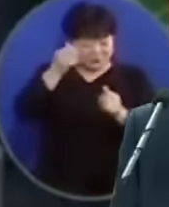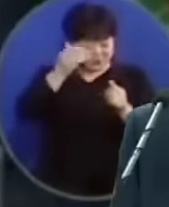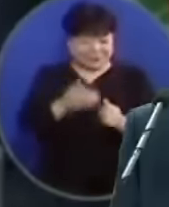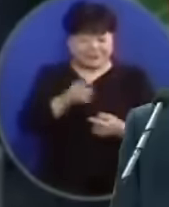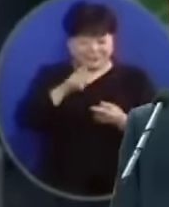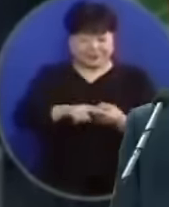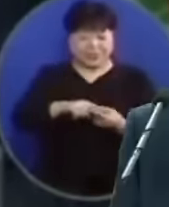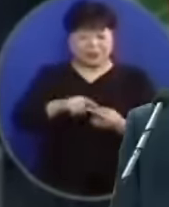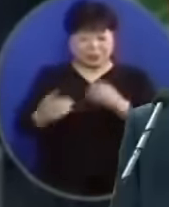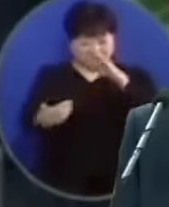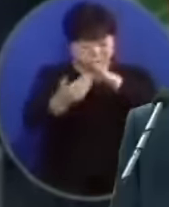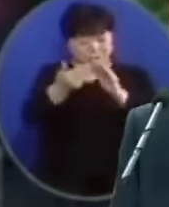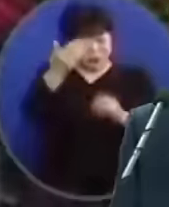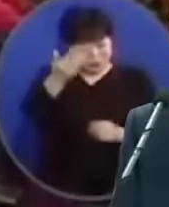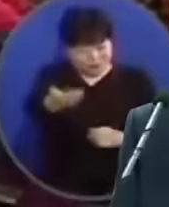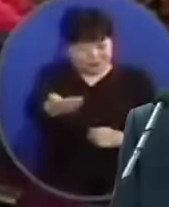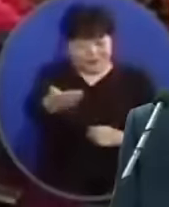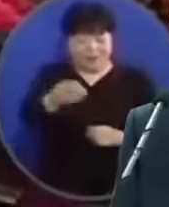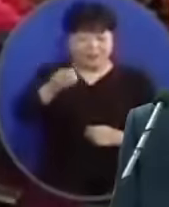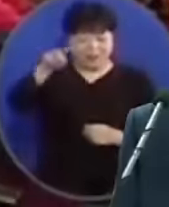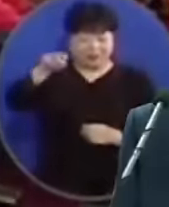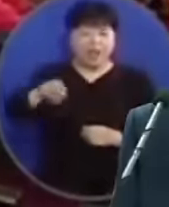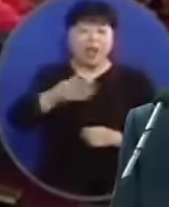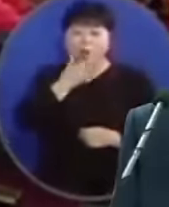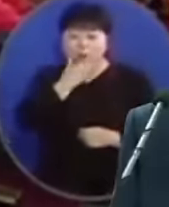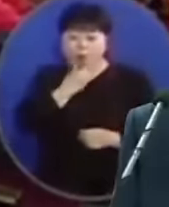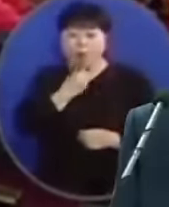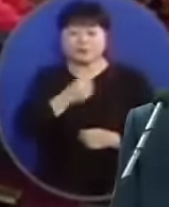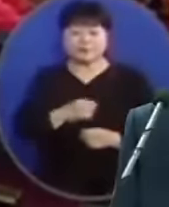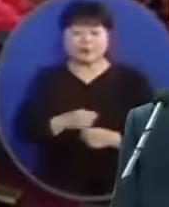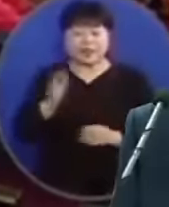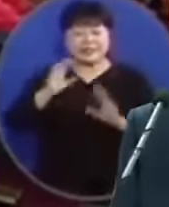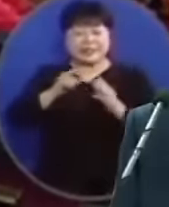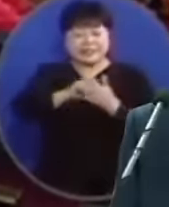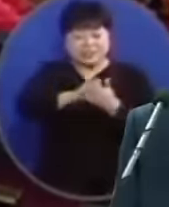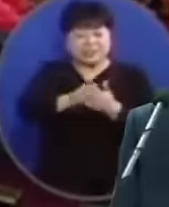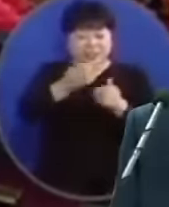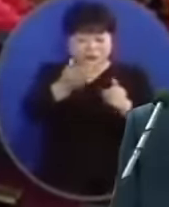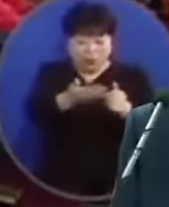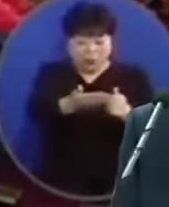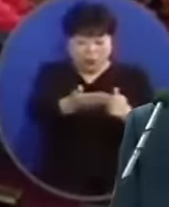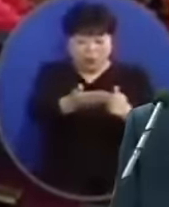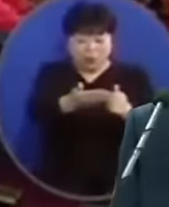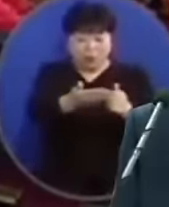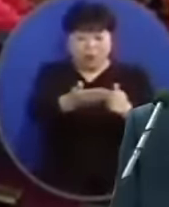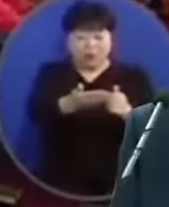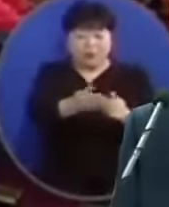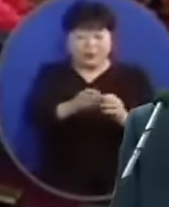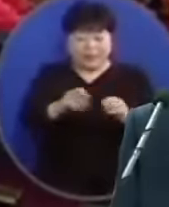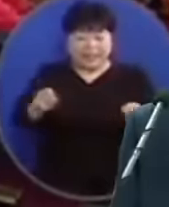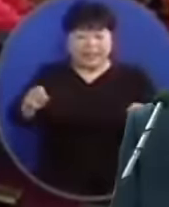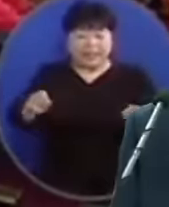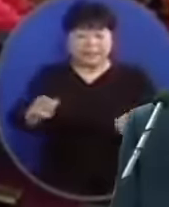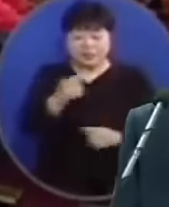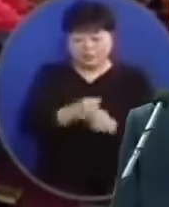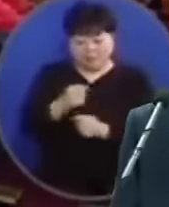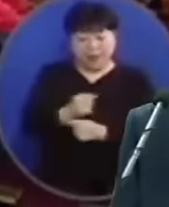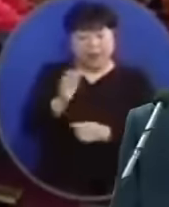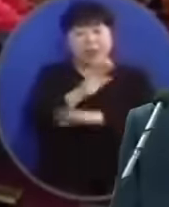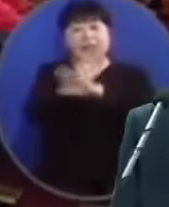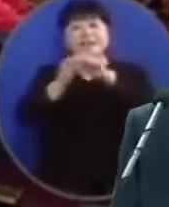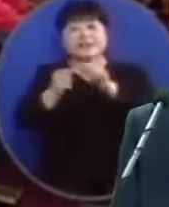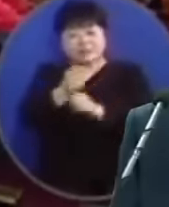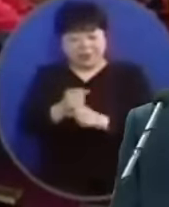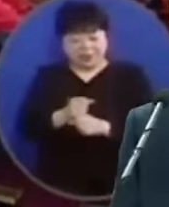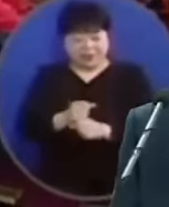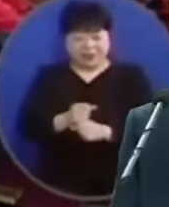그대로 이루어 주시는 것입니다. 마태복음 16장 19절에 내가 천국 열쇠를 내게 주리니 내가 땅에서 무엇인지 매면 하늘에서 매일